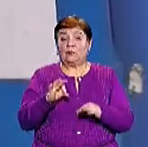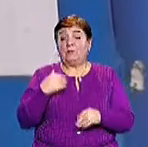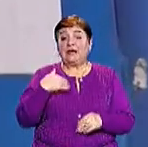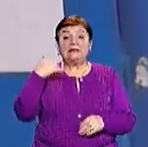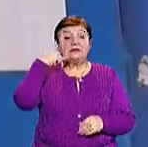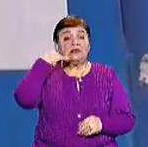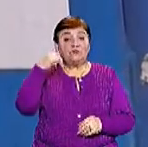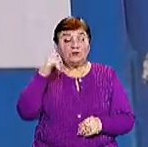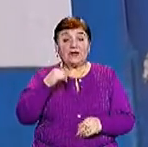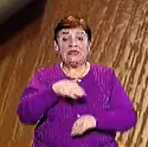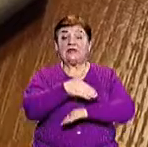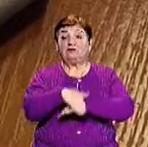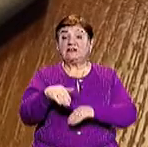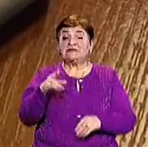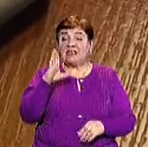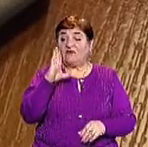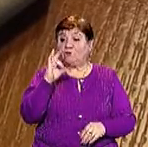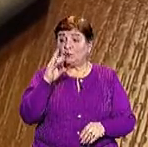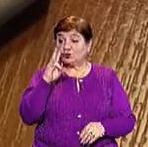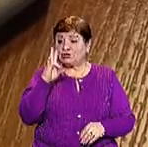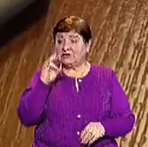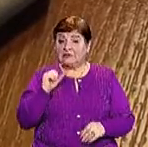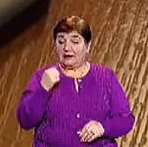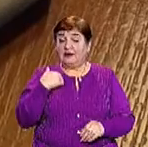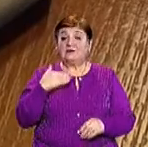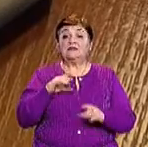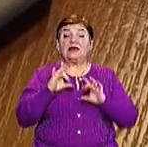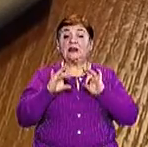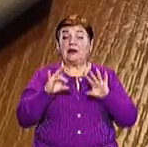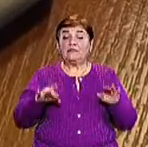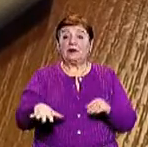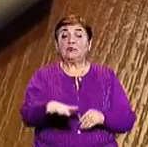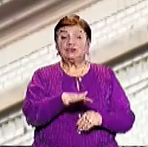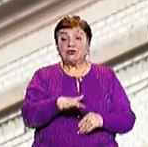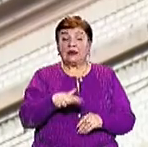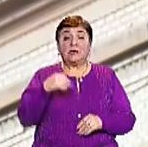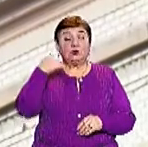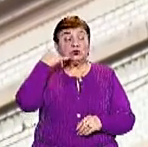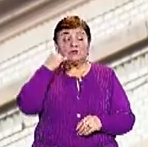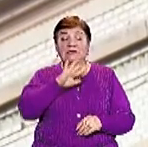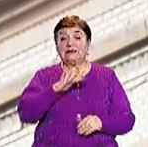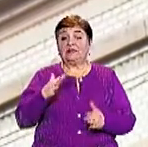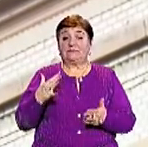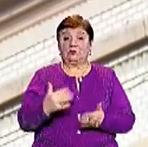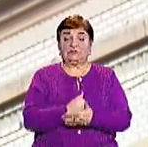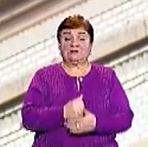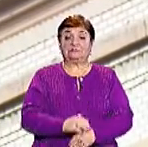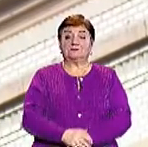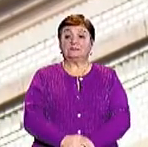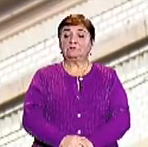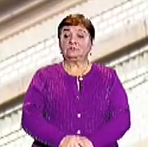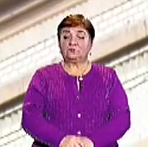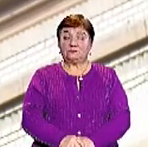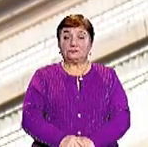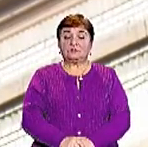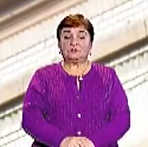власнику сітілайтів на вулиці Волошина, однак за номером телефону, розміщеному на рекламних площинах, дозвонитися не вдалося. Андрій Андрусяк, Остап Попович,